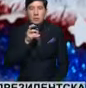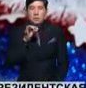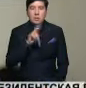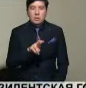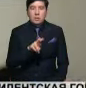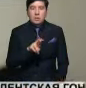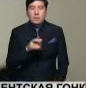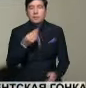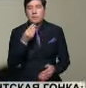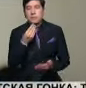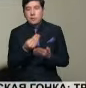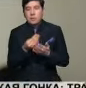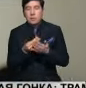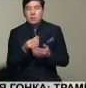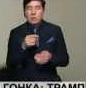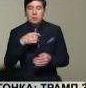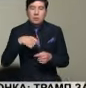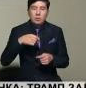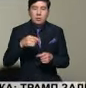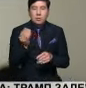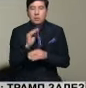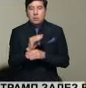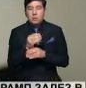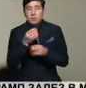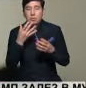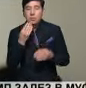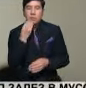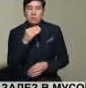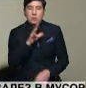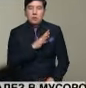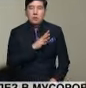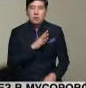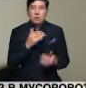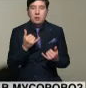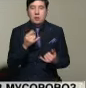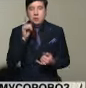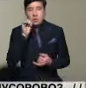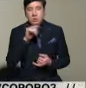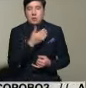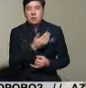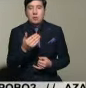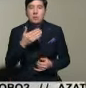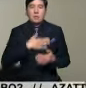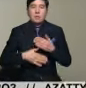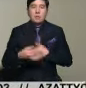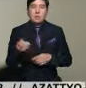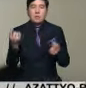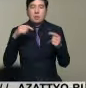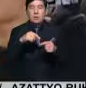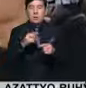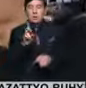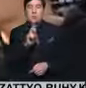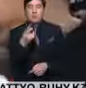хорошие деньги на наших инвестициях. И в целом это было потрясающе, понимаете? Вы знаете, я очень рад, что он вернется в Белый